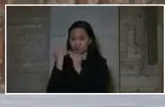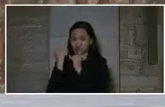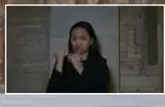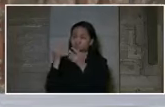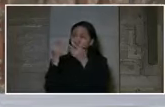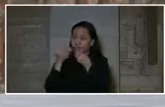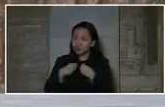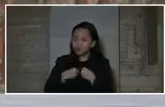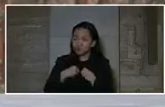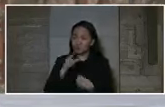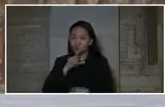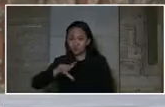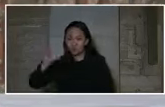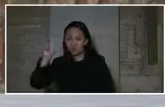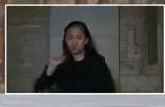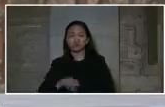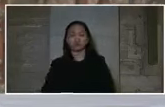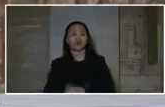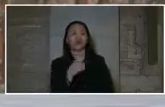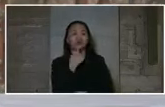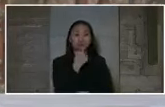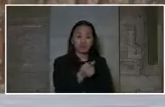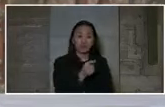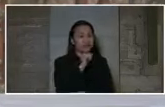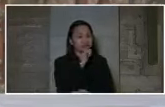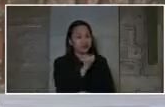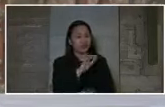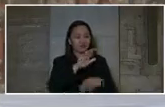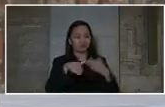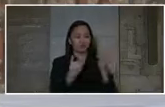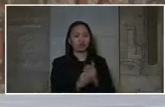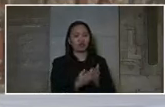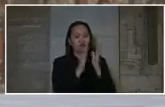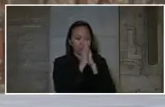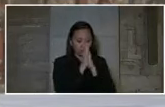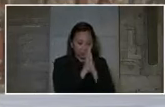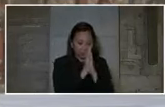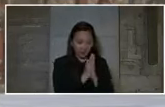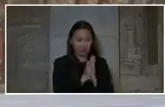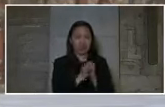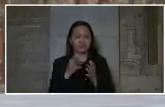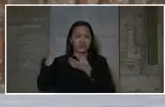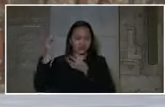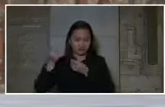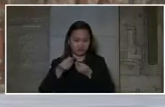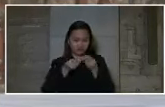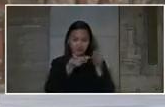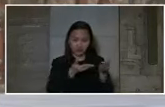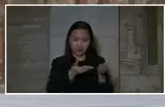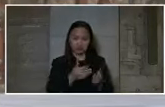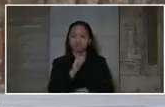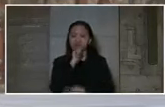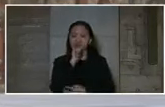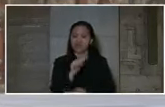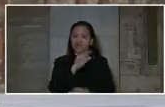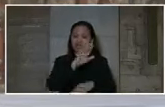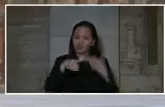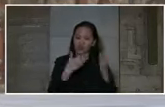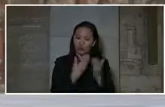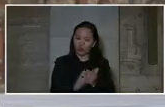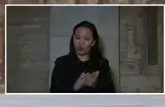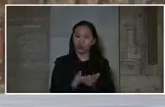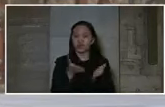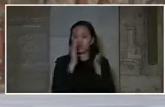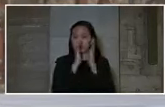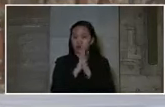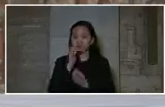sasabihin ko sa inyo, hindi lahat ng hinihiling niyo ibibigay. Hindi lahat ng ipinagnunubenan niyo ay